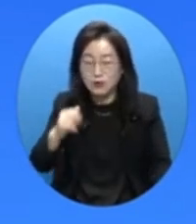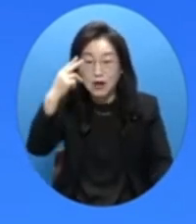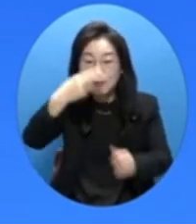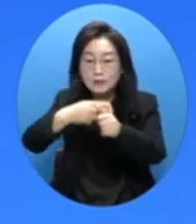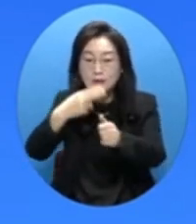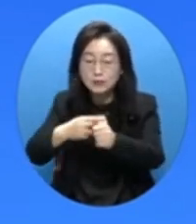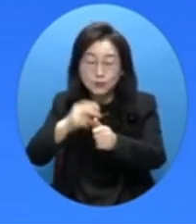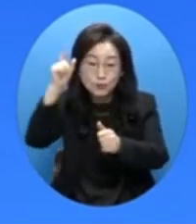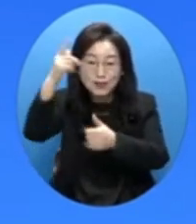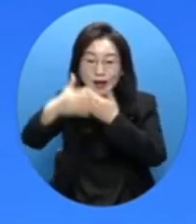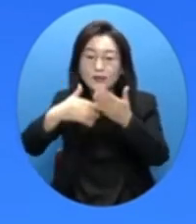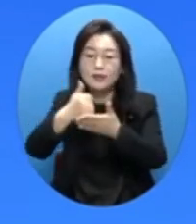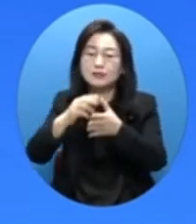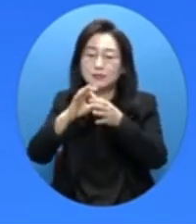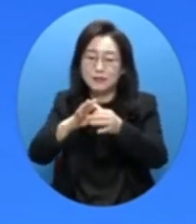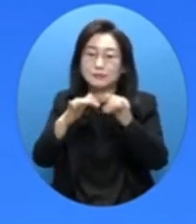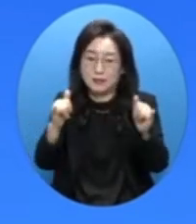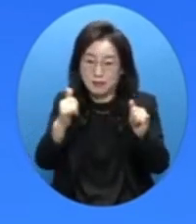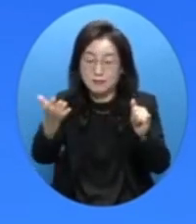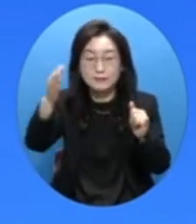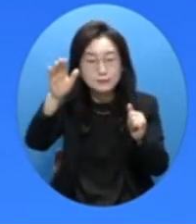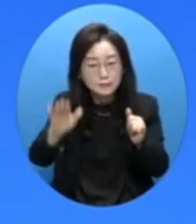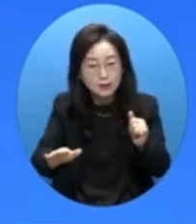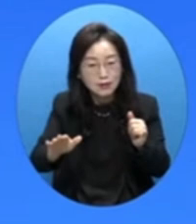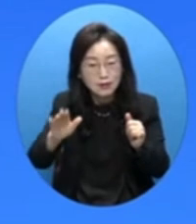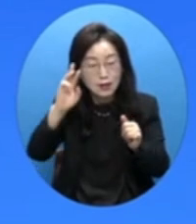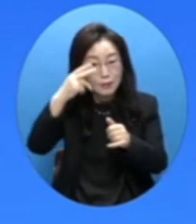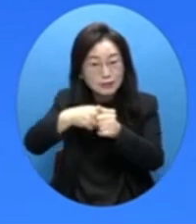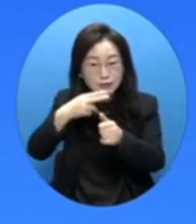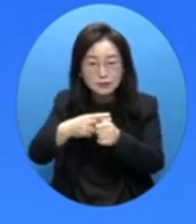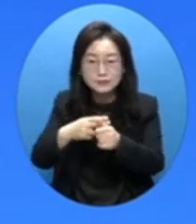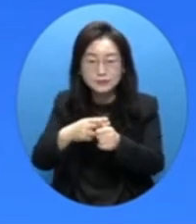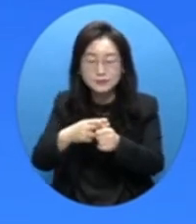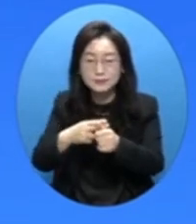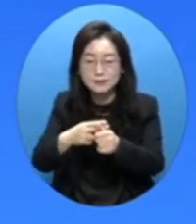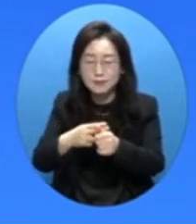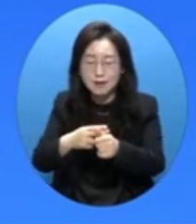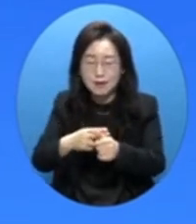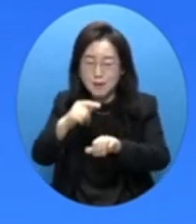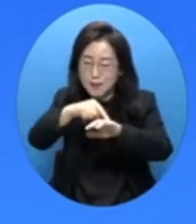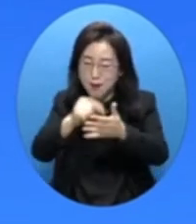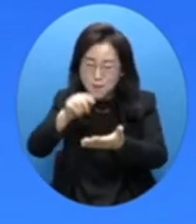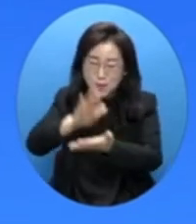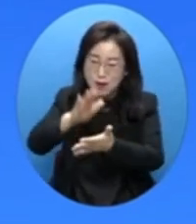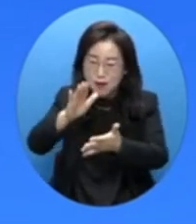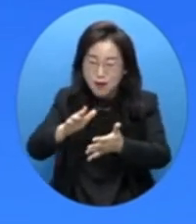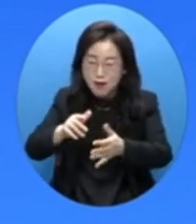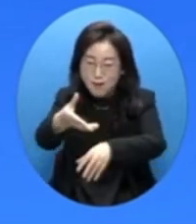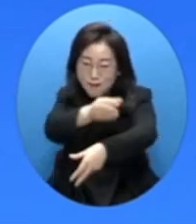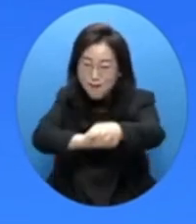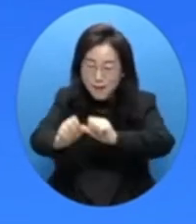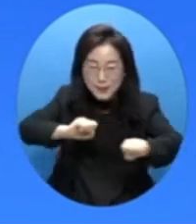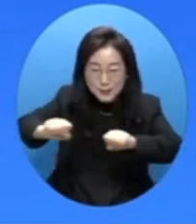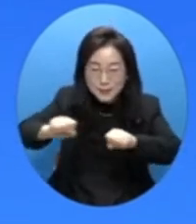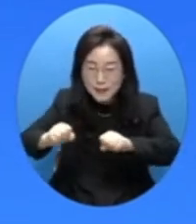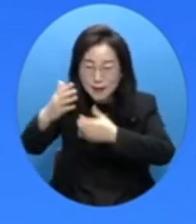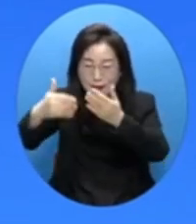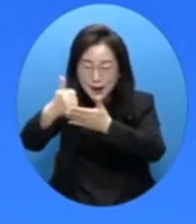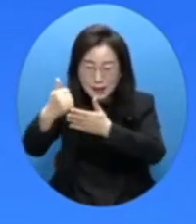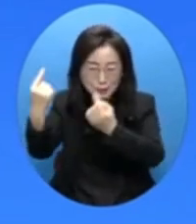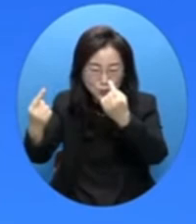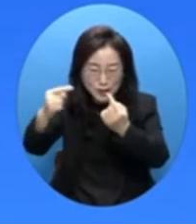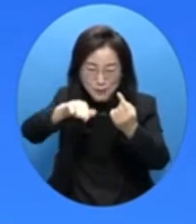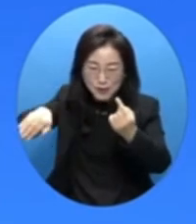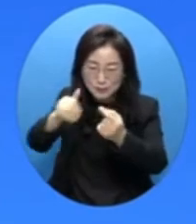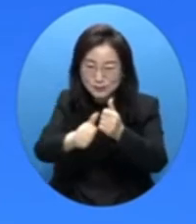하나님의 사람입니다 그런데도 그가 본인의 열정이 앞서서 하나님보다 자기 뜻을 앞세워